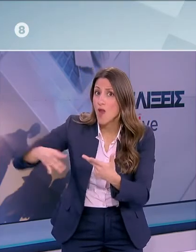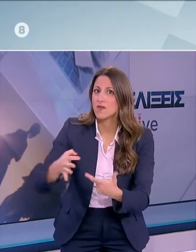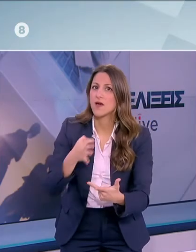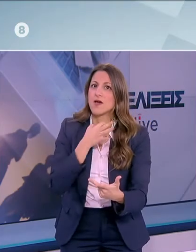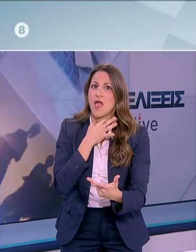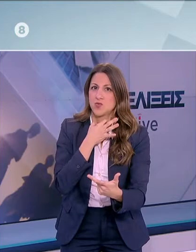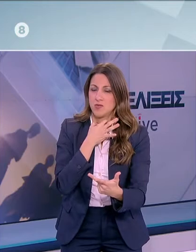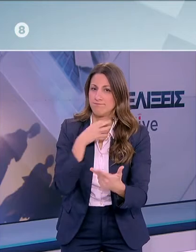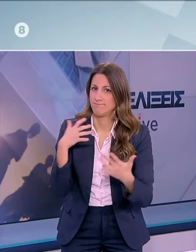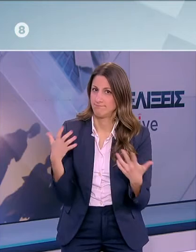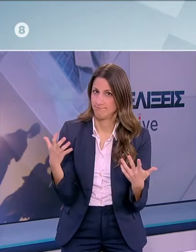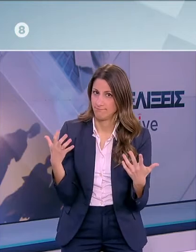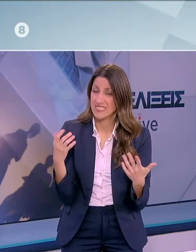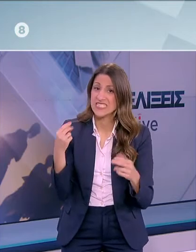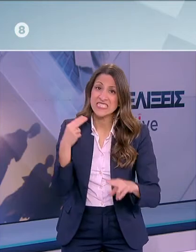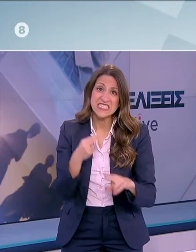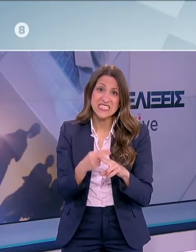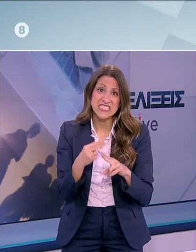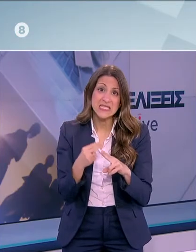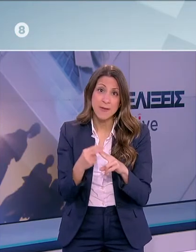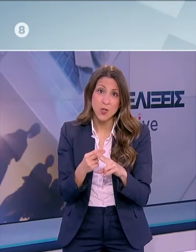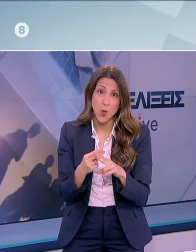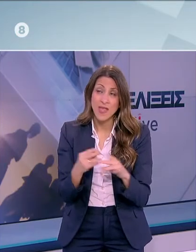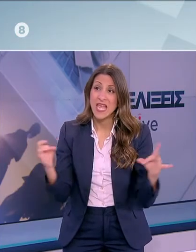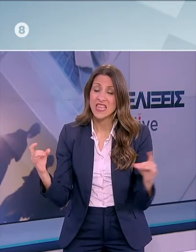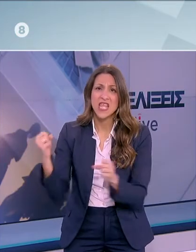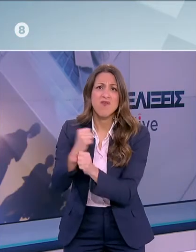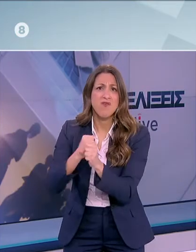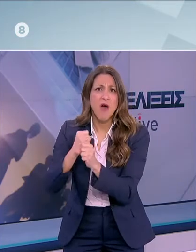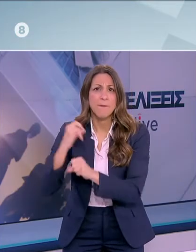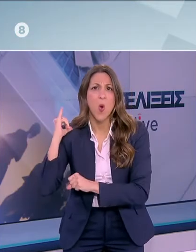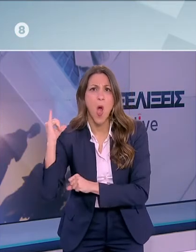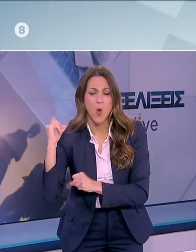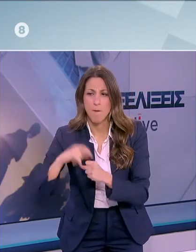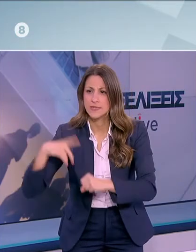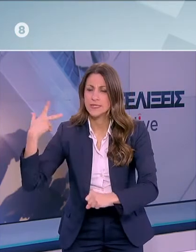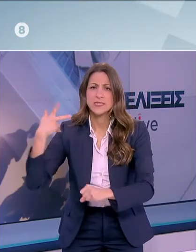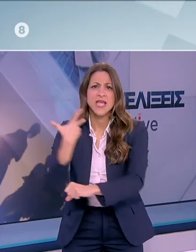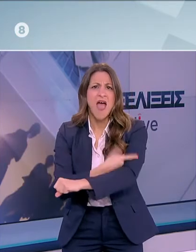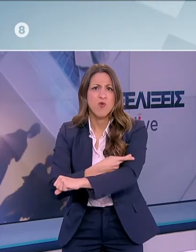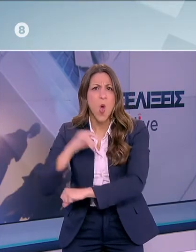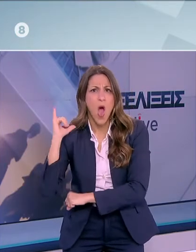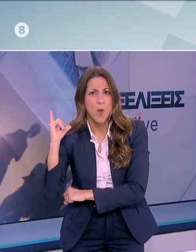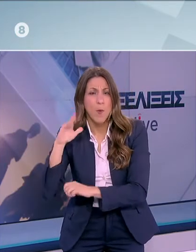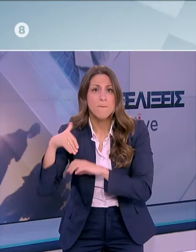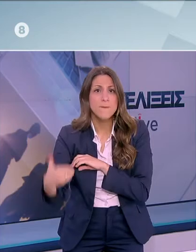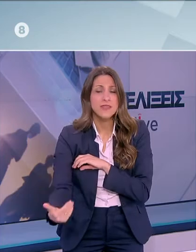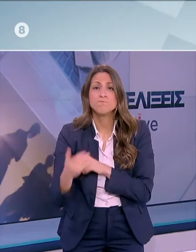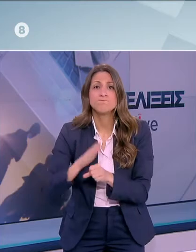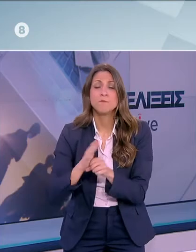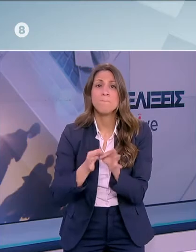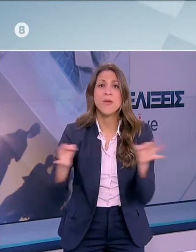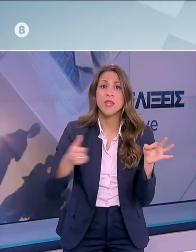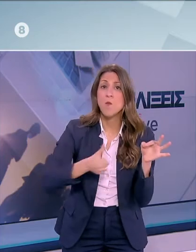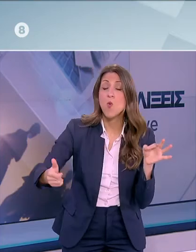κάθε περίοδο, θα είναι το κρίσιμο σημείο για την επιτυχή αντιμετώπιση του ιού μέχρι να χτιστεί αυτό που ονομάζουμε συλλογική ανοσία. Οι